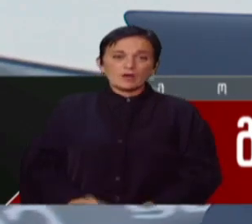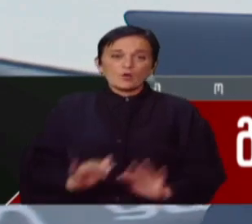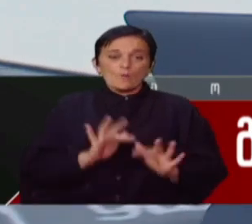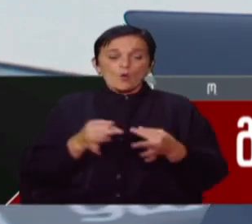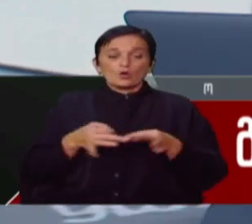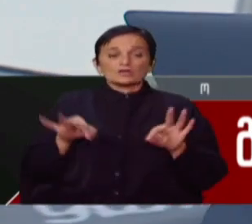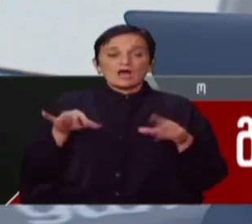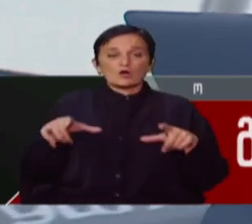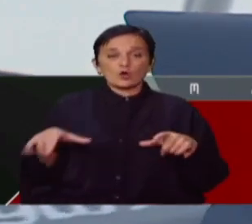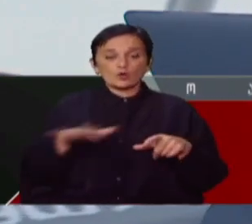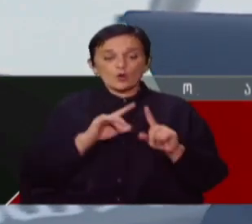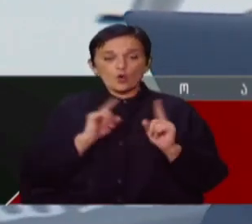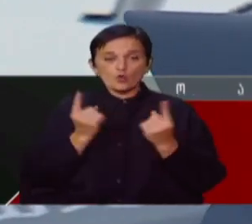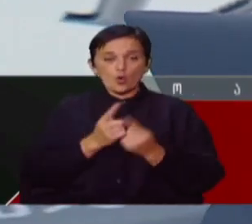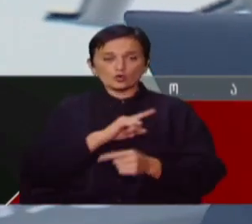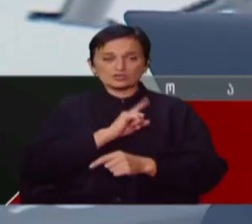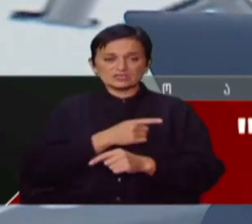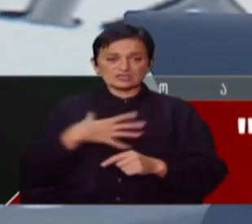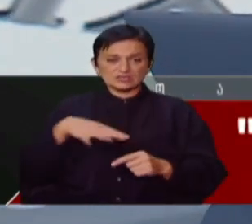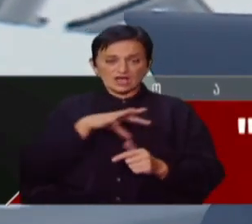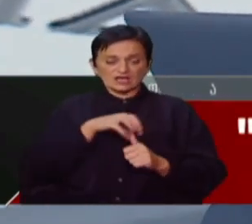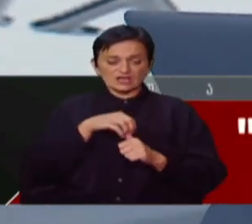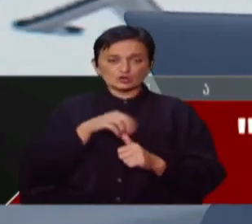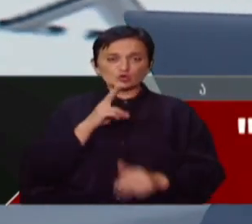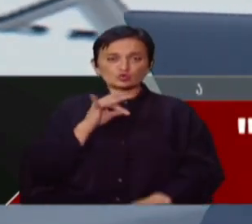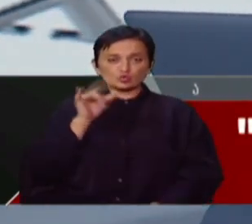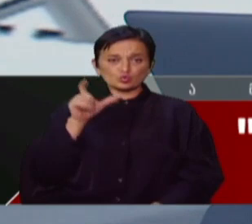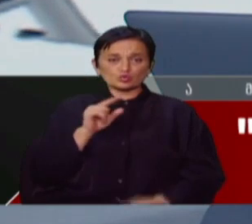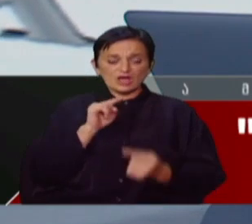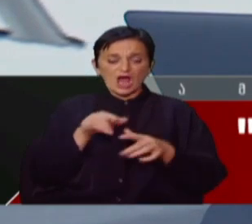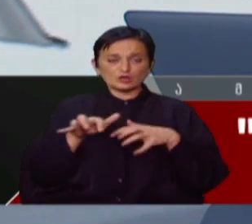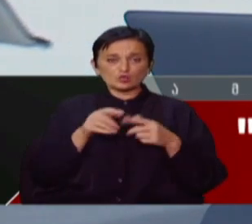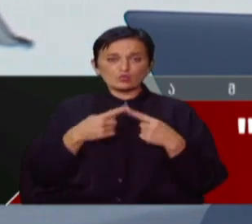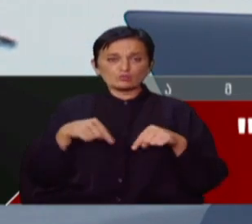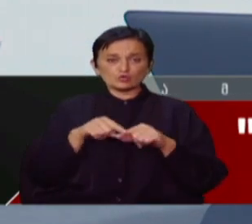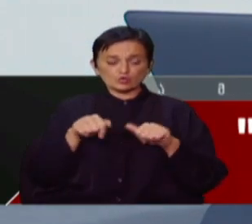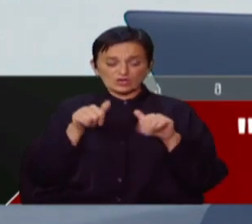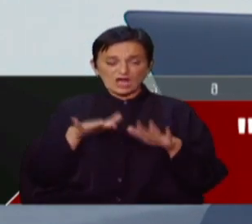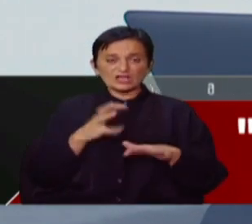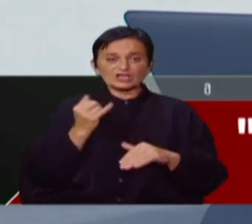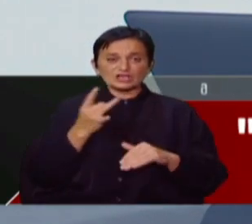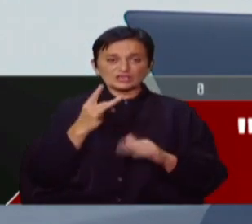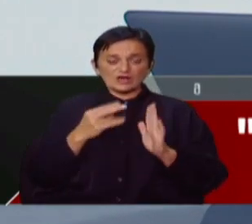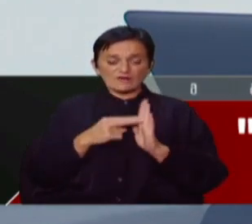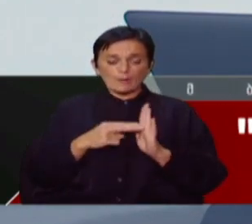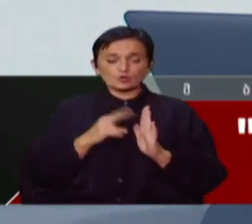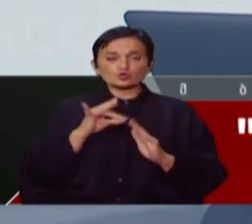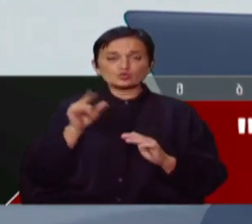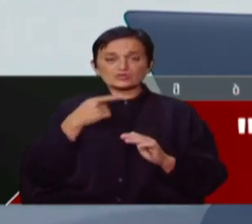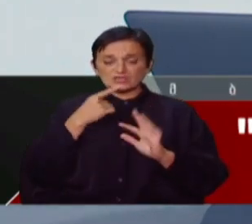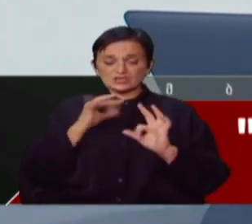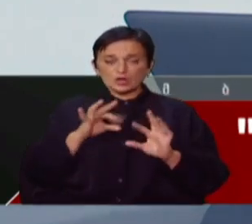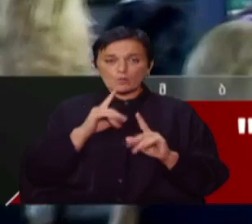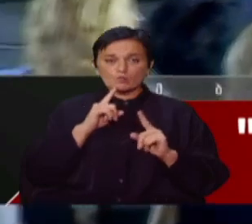მოძრაობათა თავისუფლების მოედნისა და კოალიცია ძლიერი საქართველოს ლიდერი ლევან ცუცხირიძე ანტიკორუფციული ბიუროს გადაწყვეტილებას კიდევ ერთხელ აფასებს ცუცხირიძეს